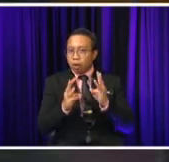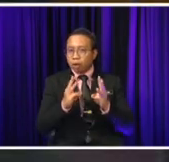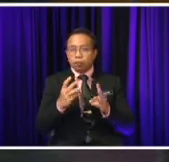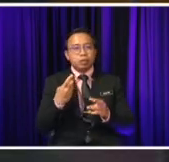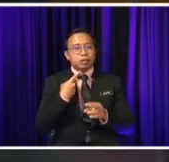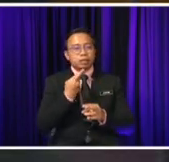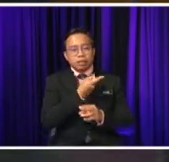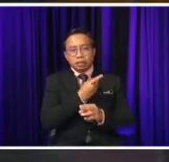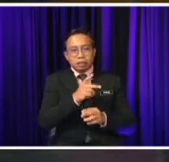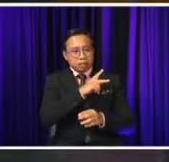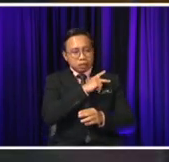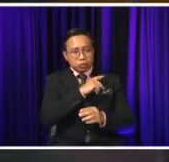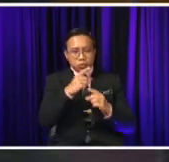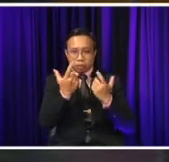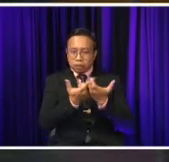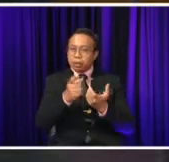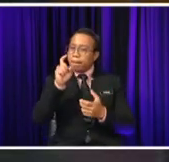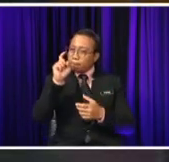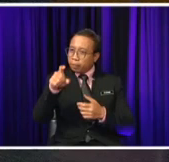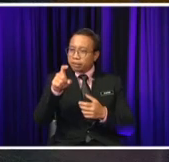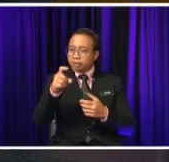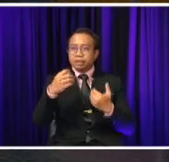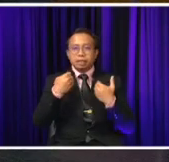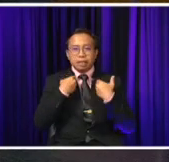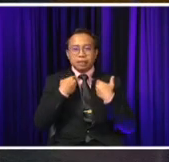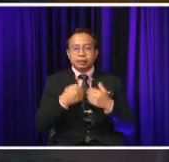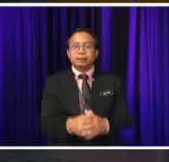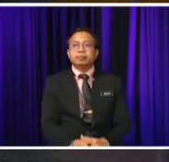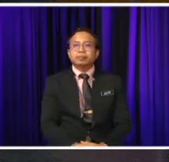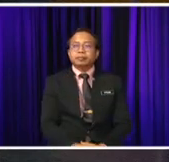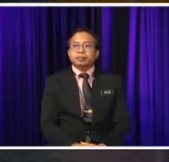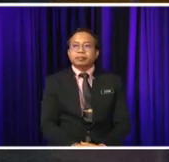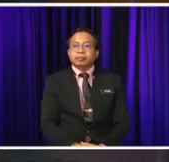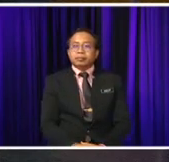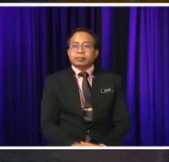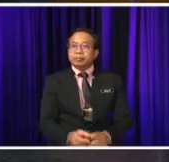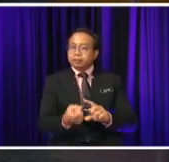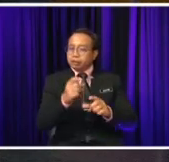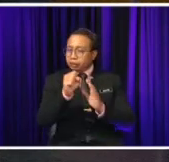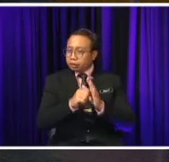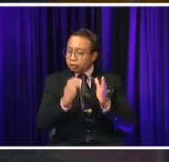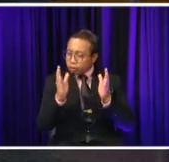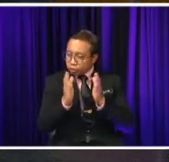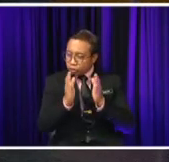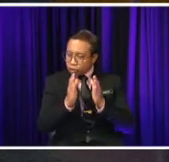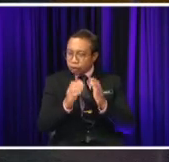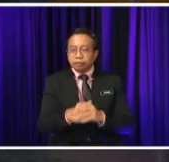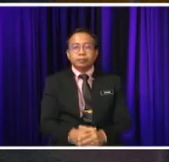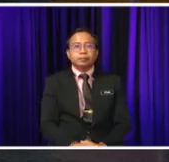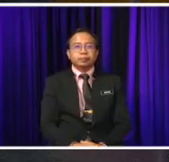ada juga amanah berwawasan usaha dari sekecil-kecil organisasi